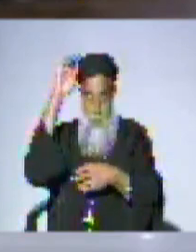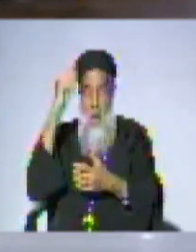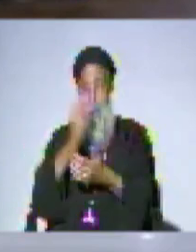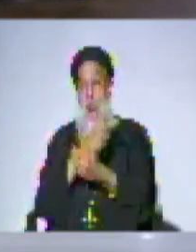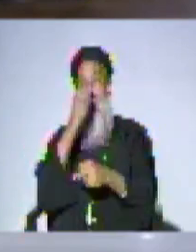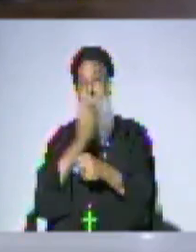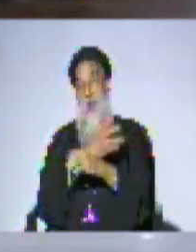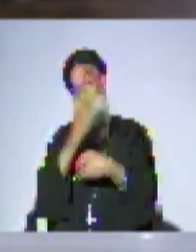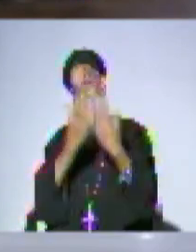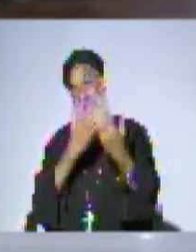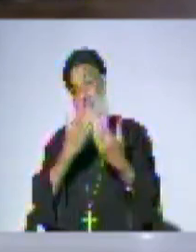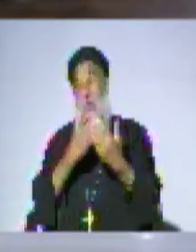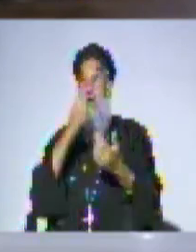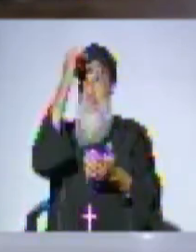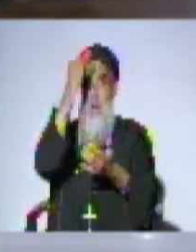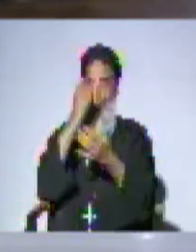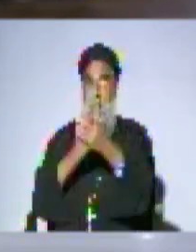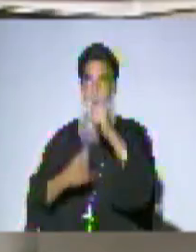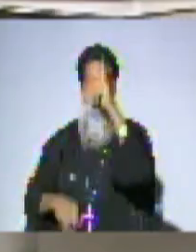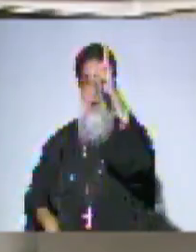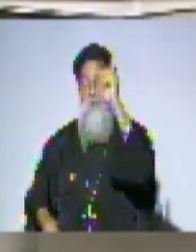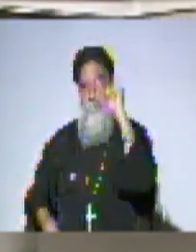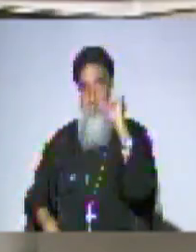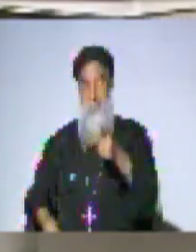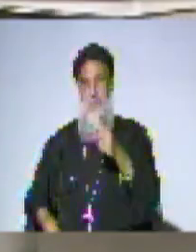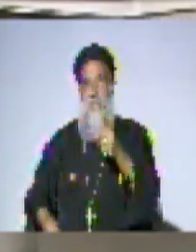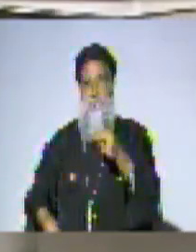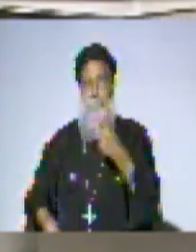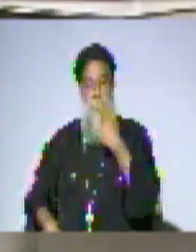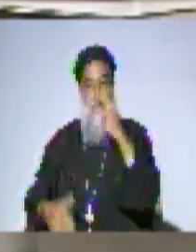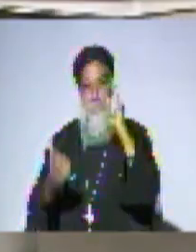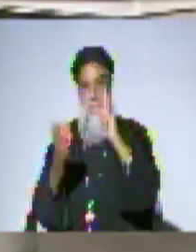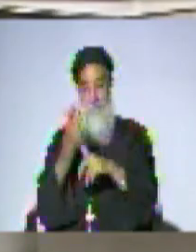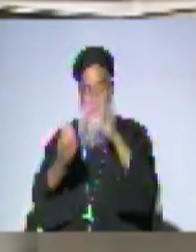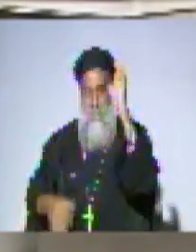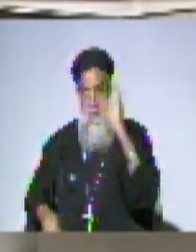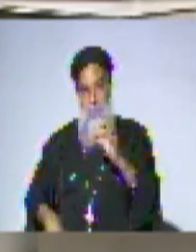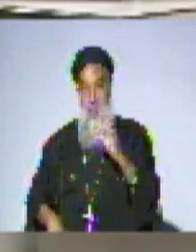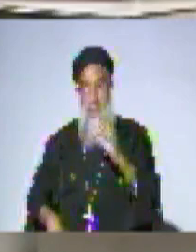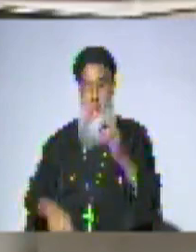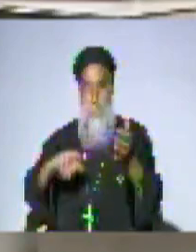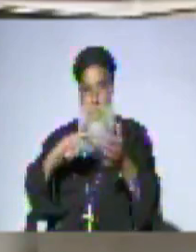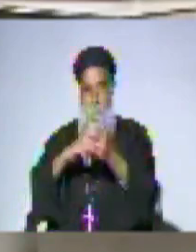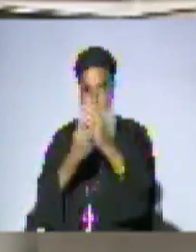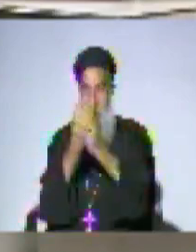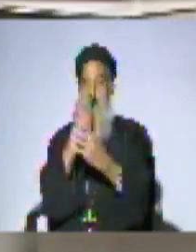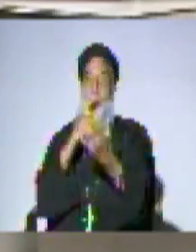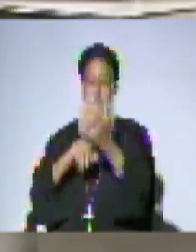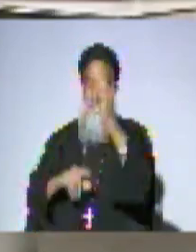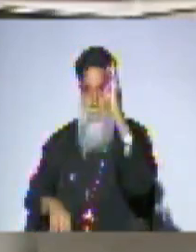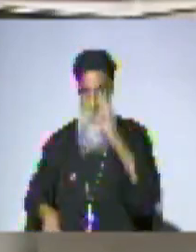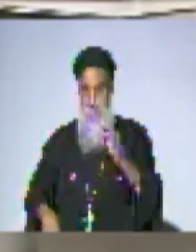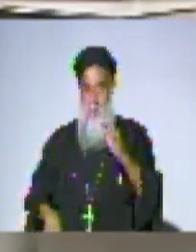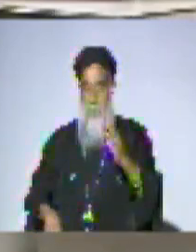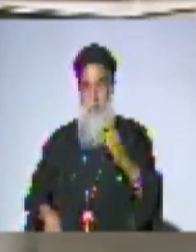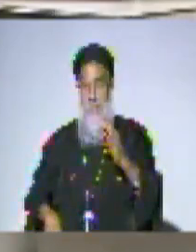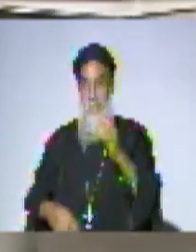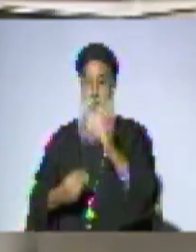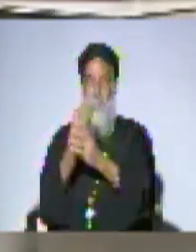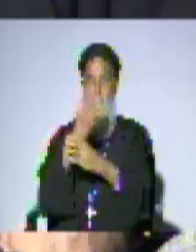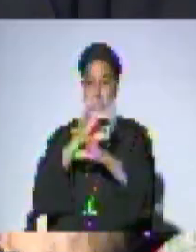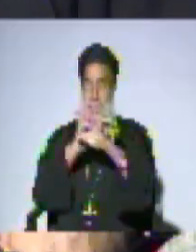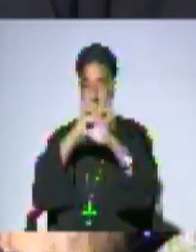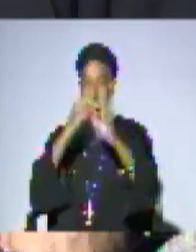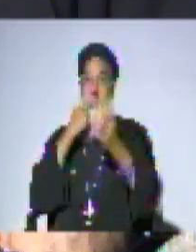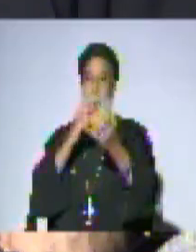فربنا بقى هو إله الحق، وكل ما يفعله حقيقي وحق. نقول له اطلع